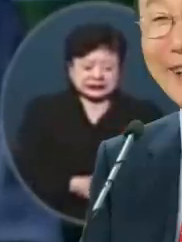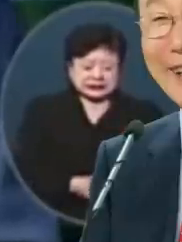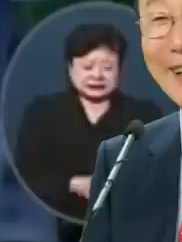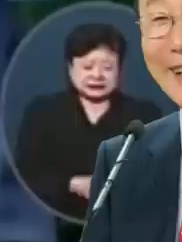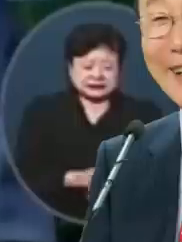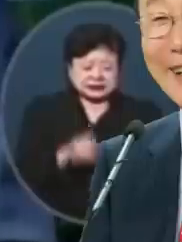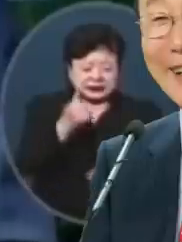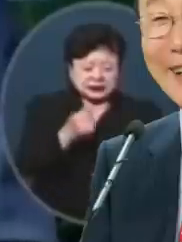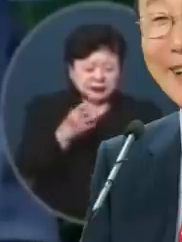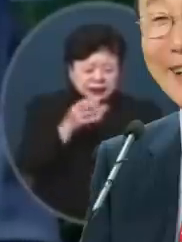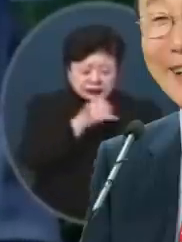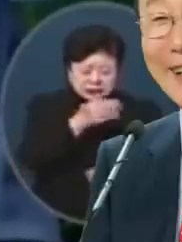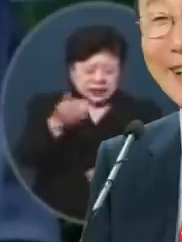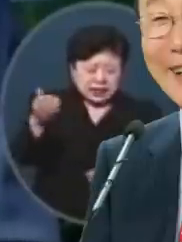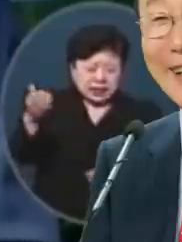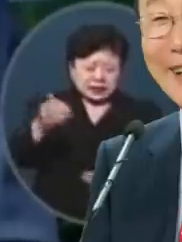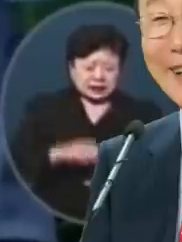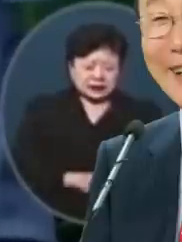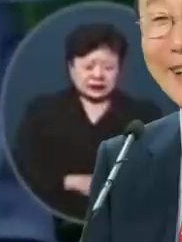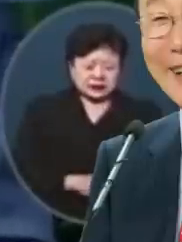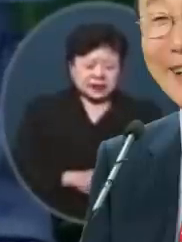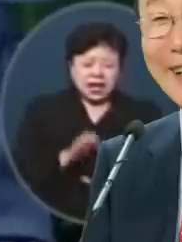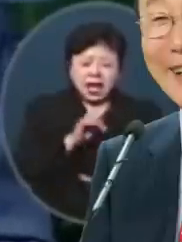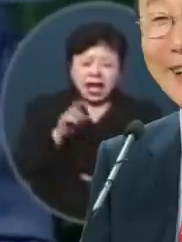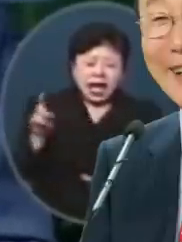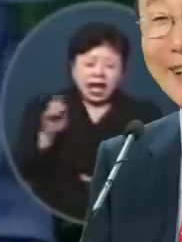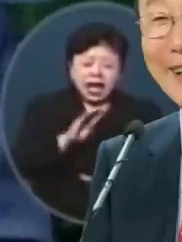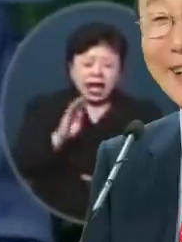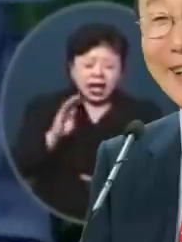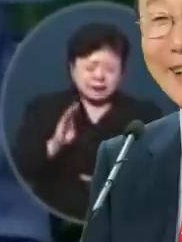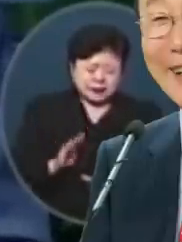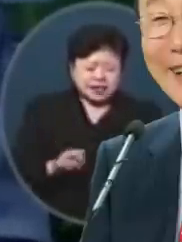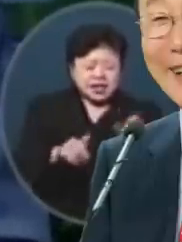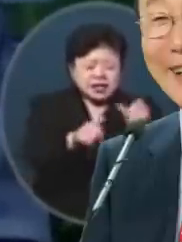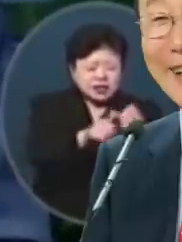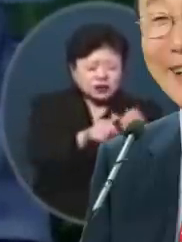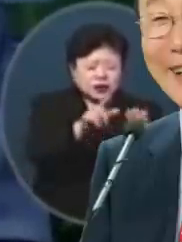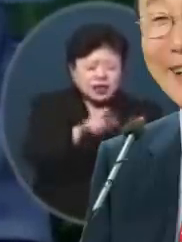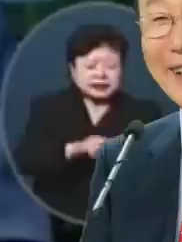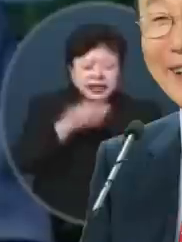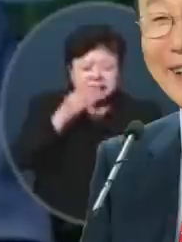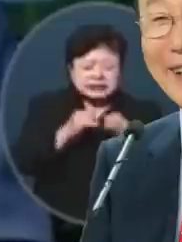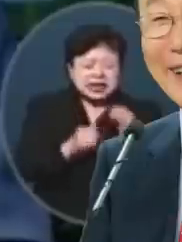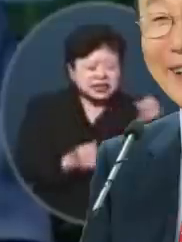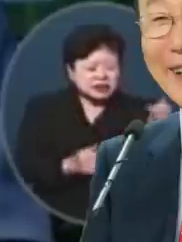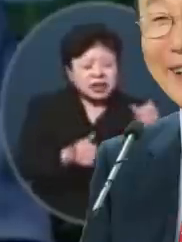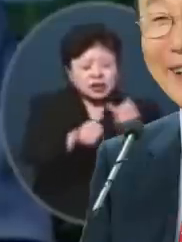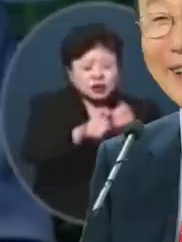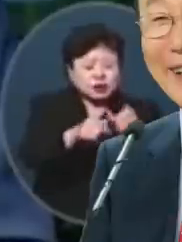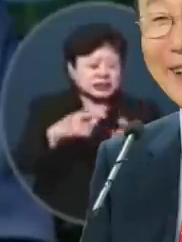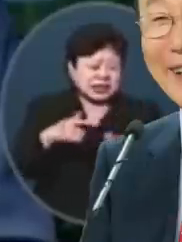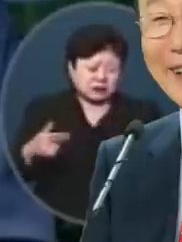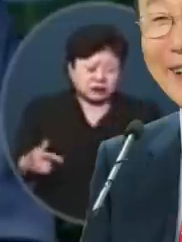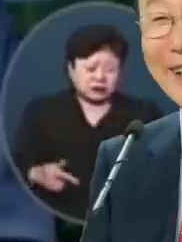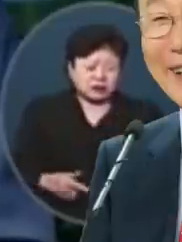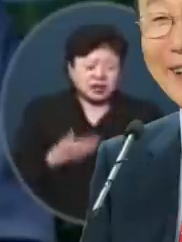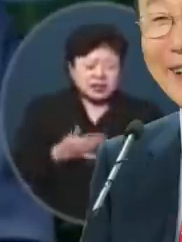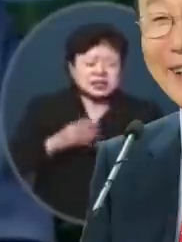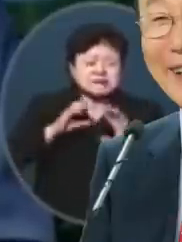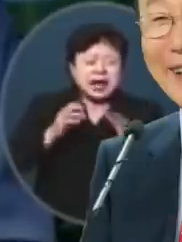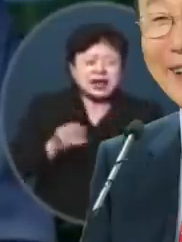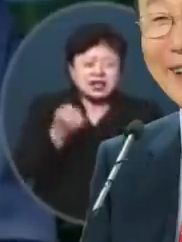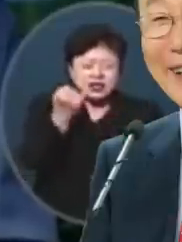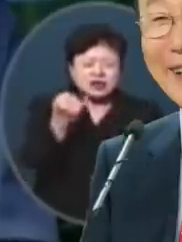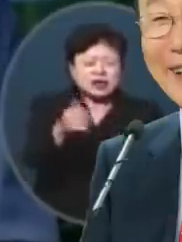제사장들이 많았냐 하면 아합이 결혼을 할 때 이스라엘 여인을 취하지 않고 이방 여인을